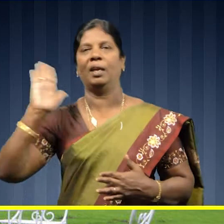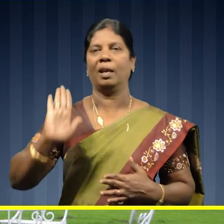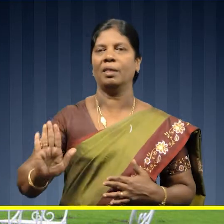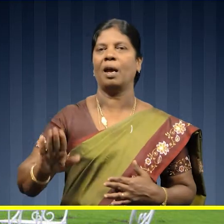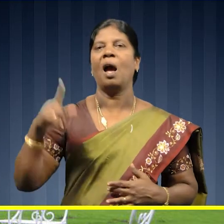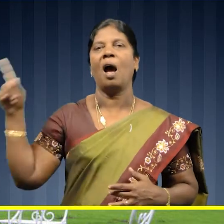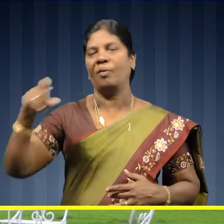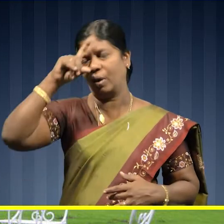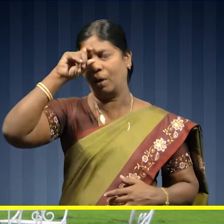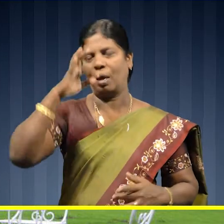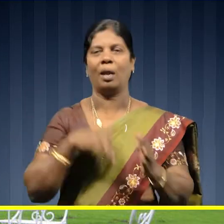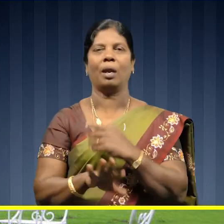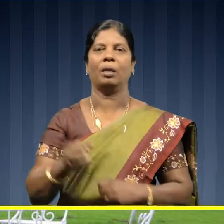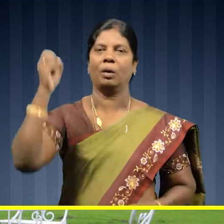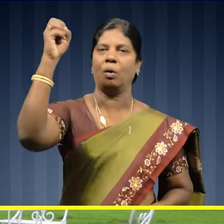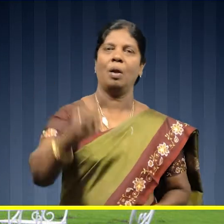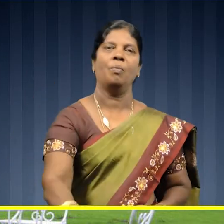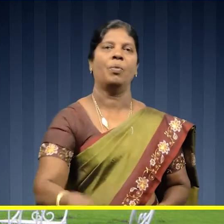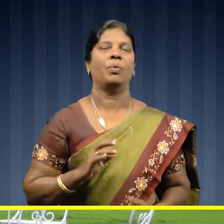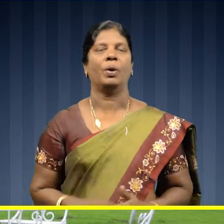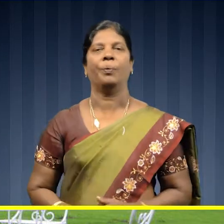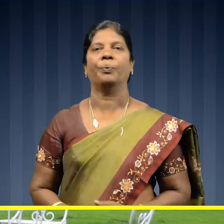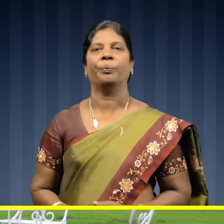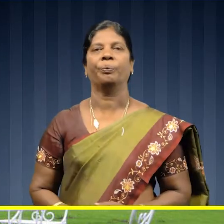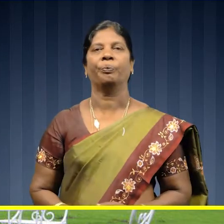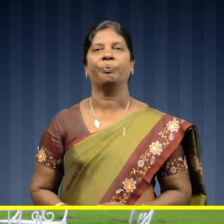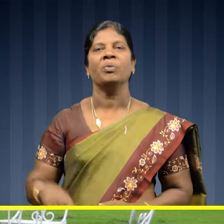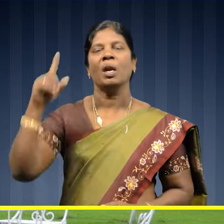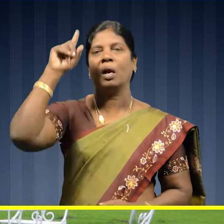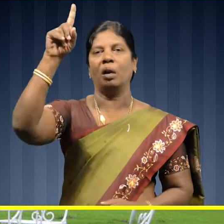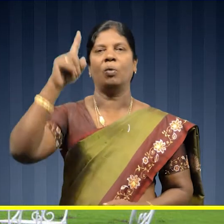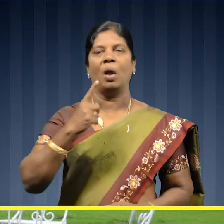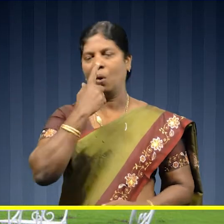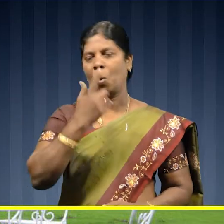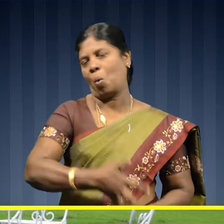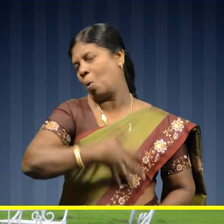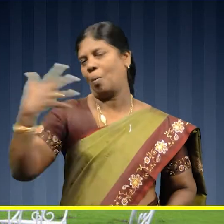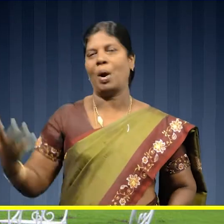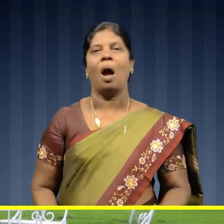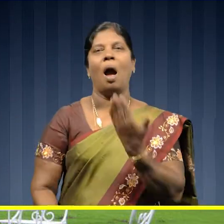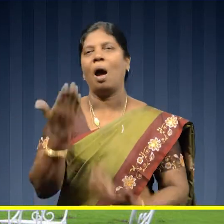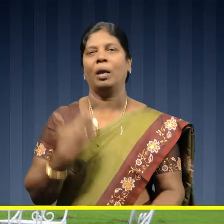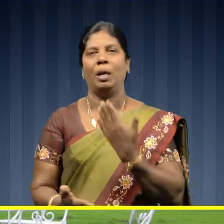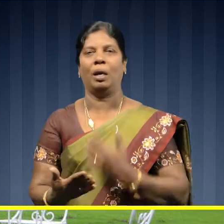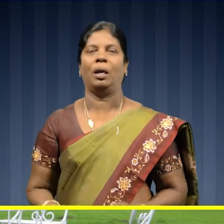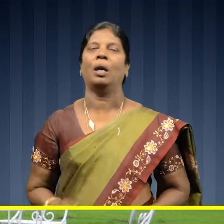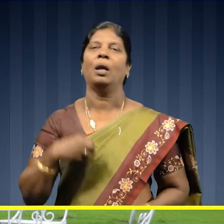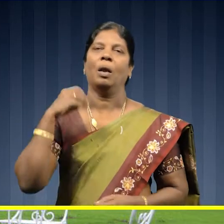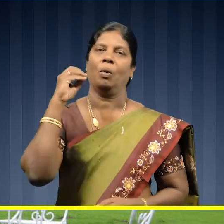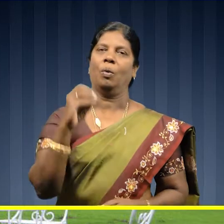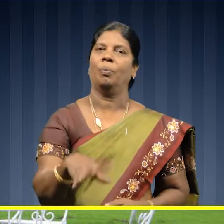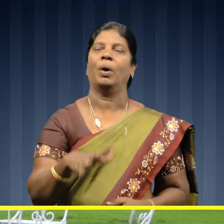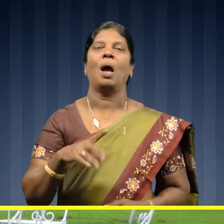வெளியிலே இருக்குமானால் அவன் நரக ஆக்கினையை அடைவான், கடவுளின்